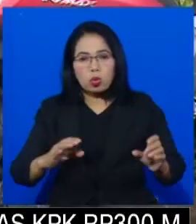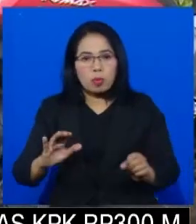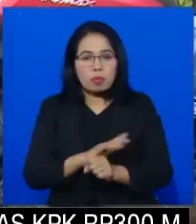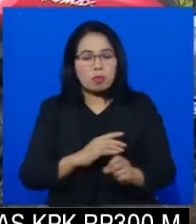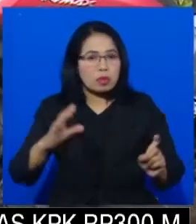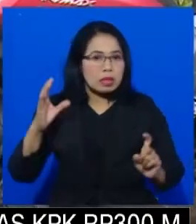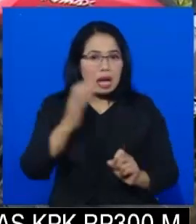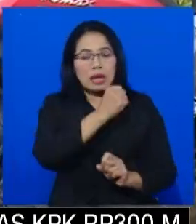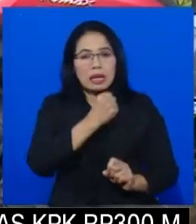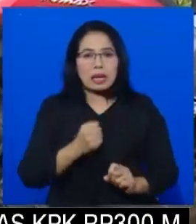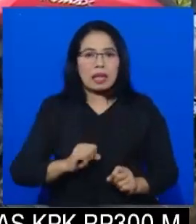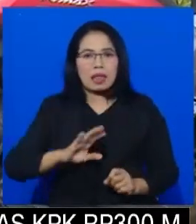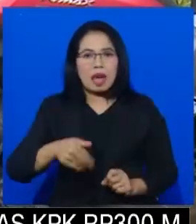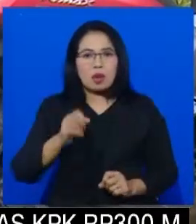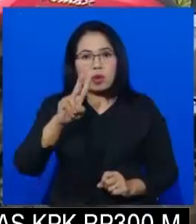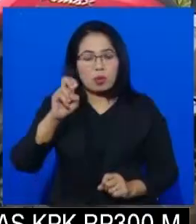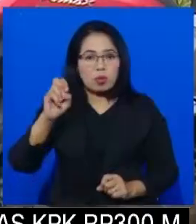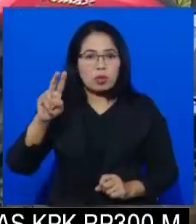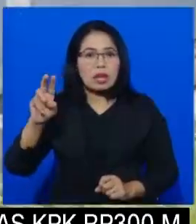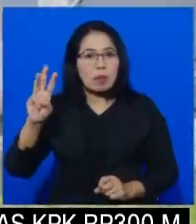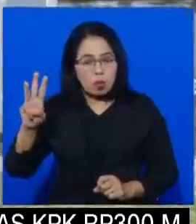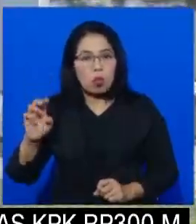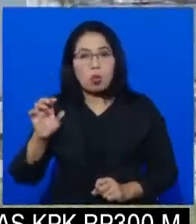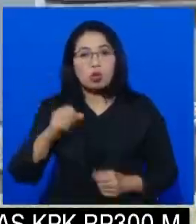100% pada 2030.